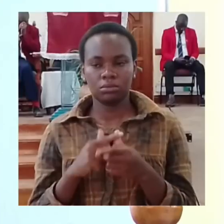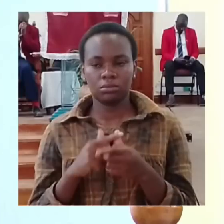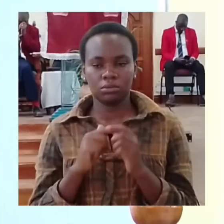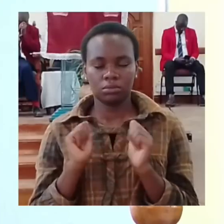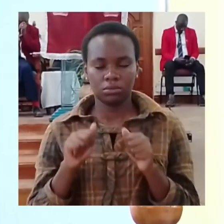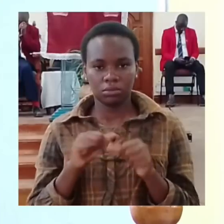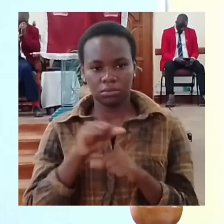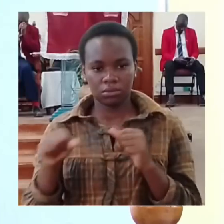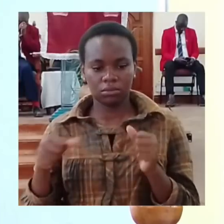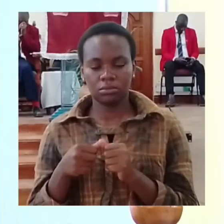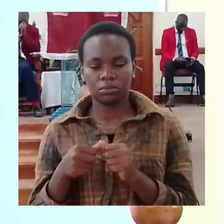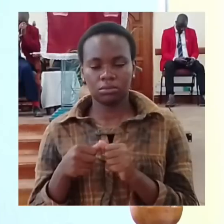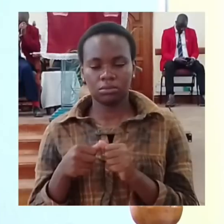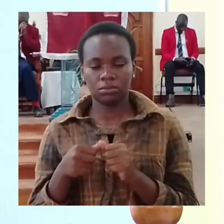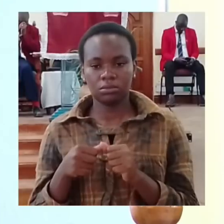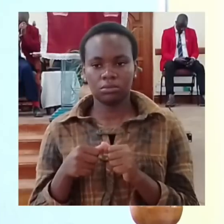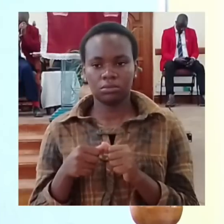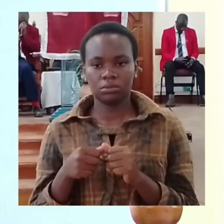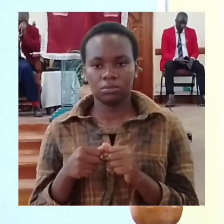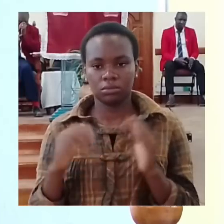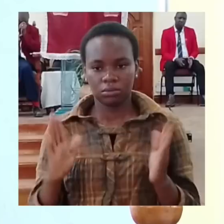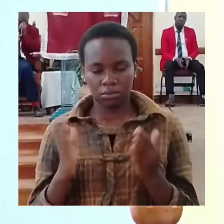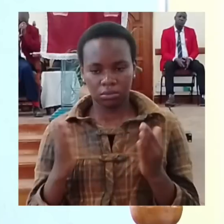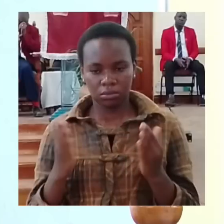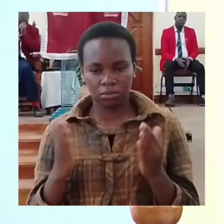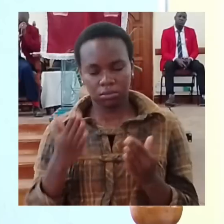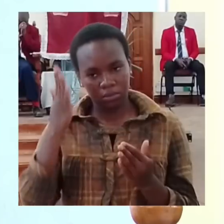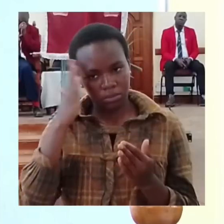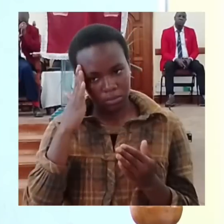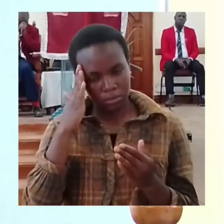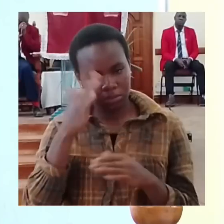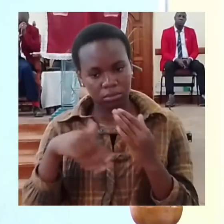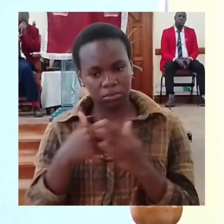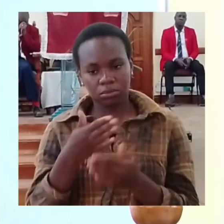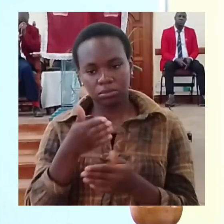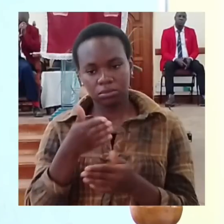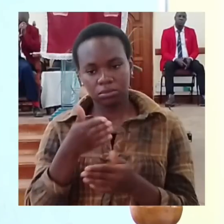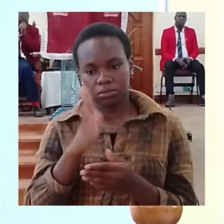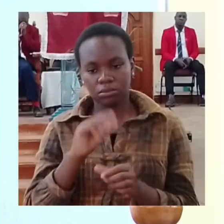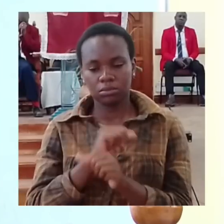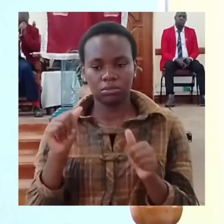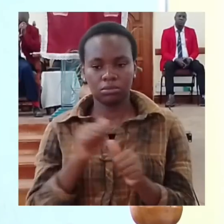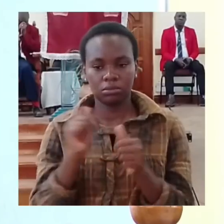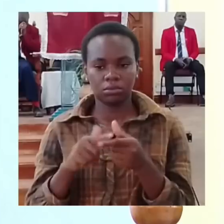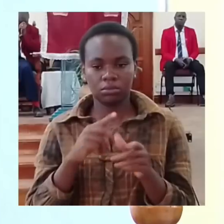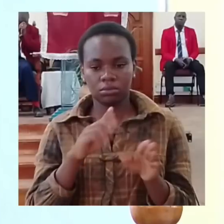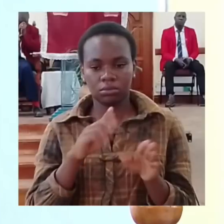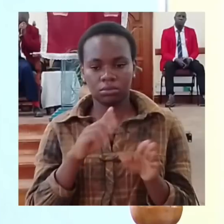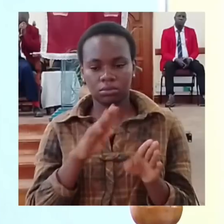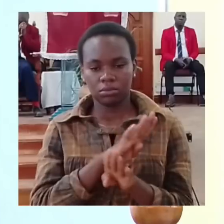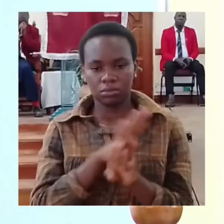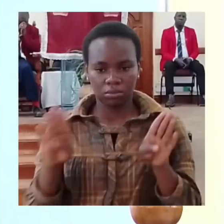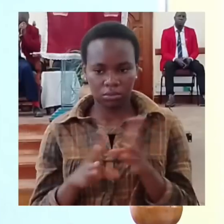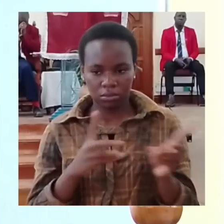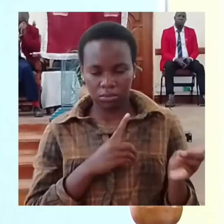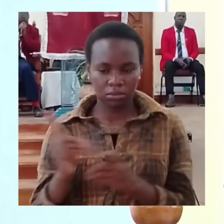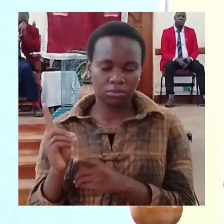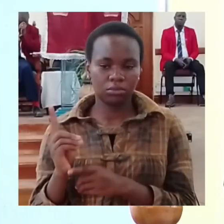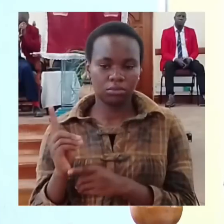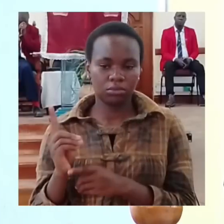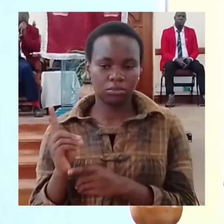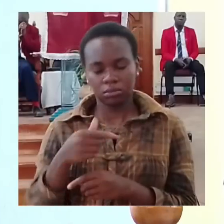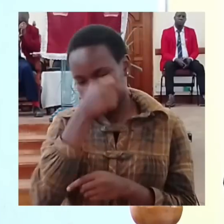uhoro ucio Ngai wa kugia na kio gia kumenya ati we niwe muriithi uria mwega, na maundu mothe twikaga tondu